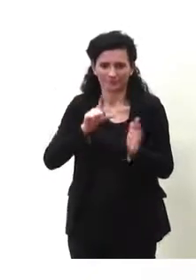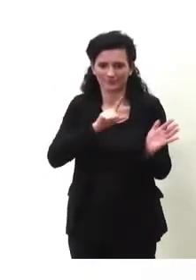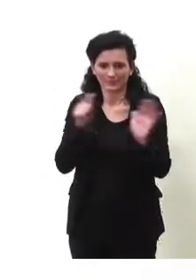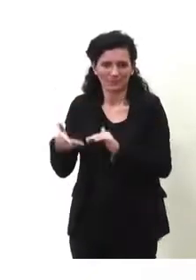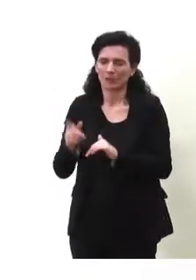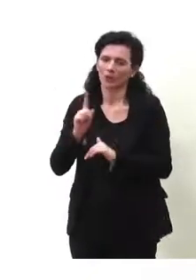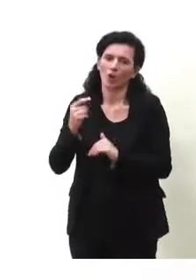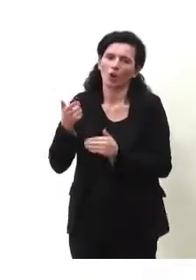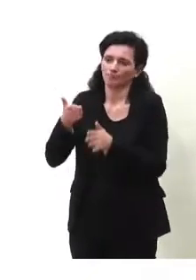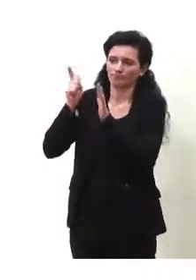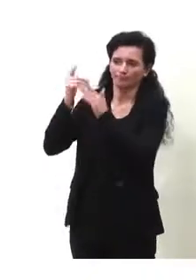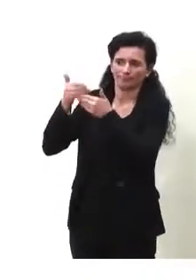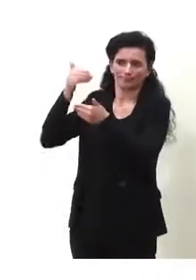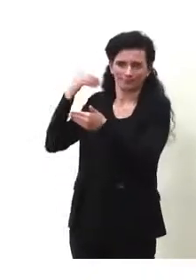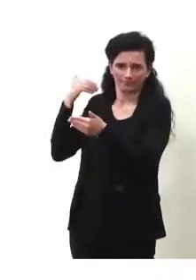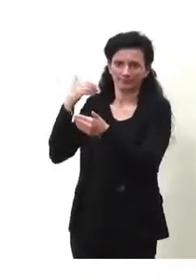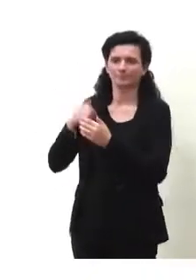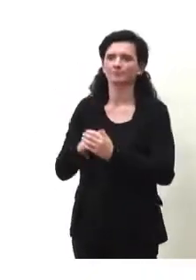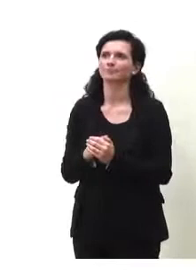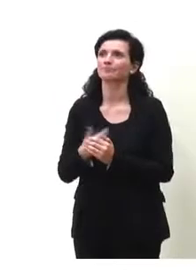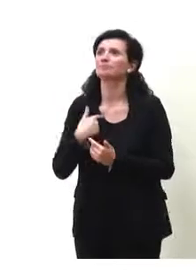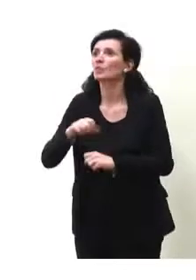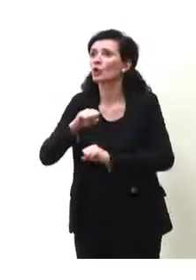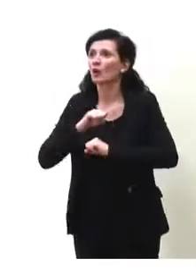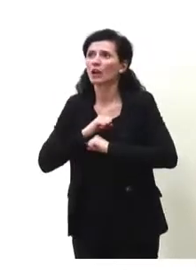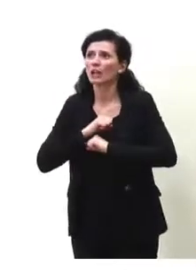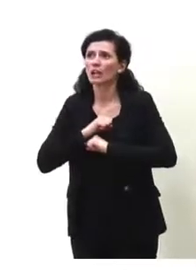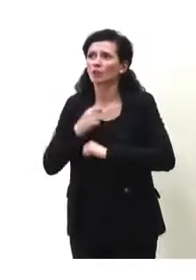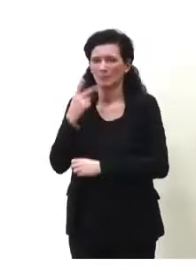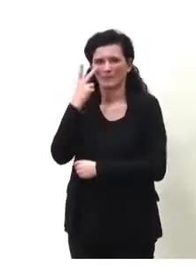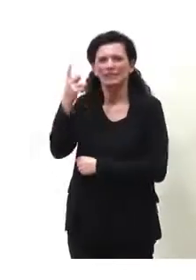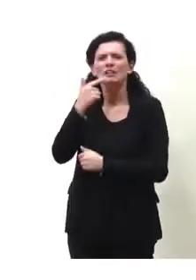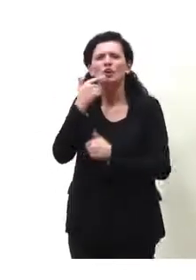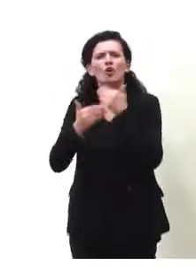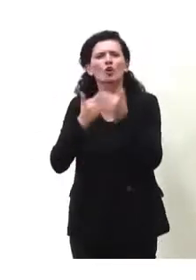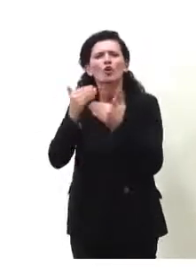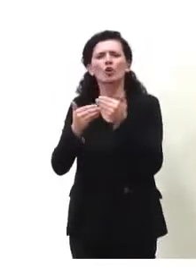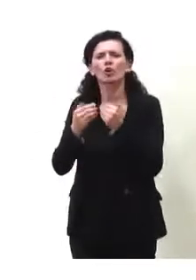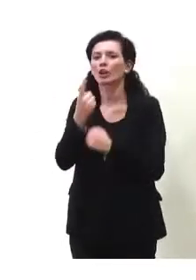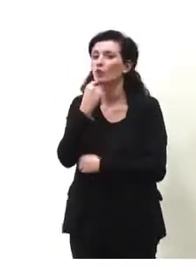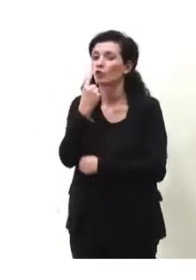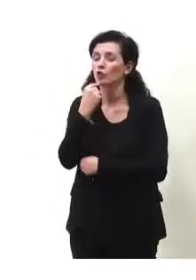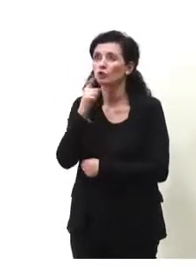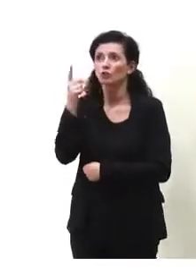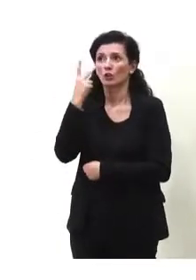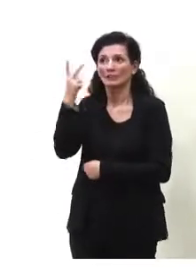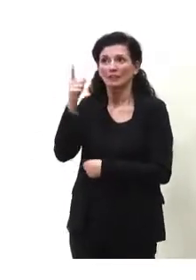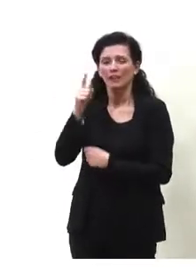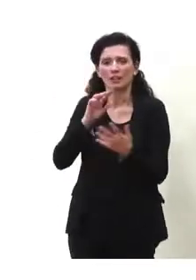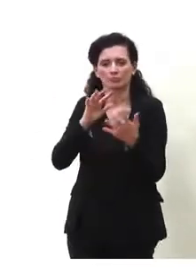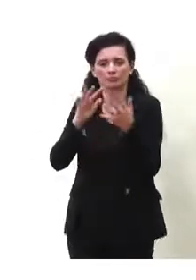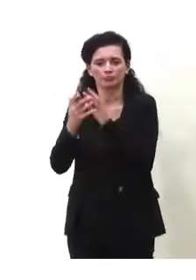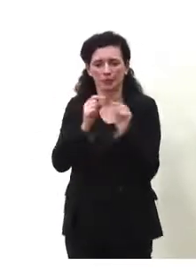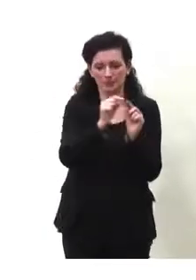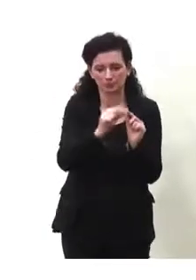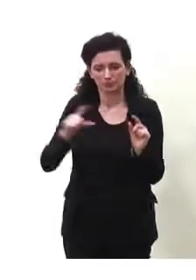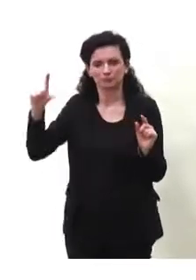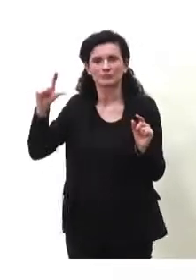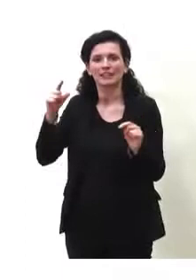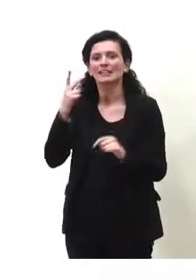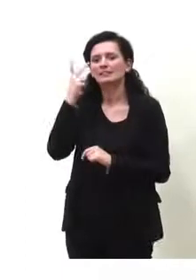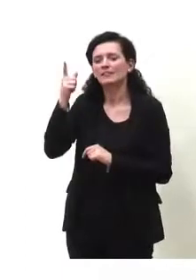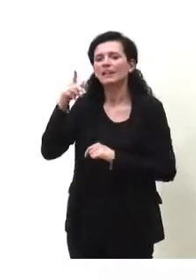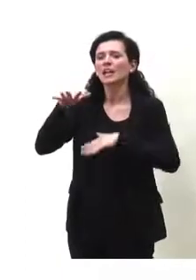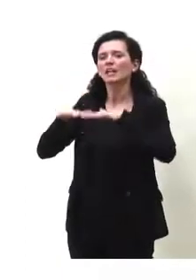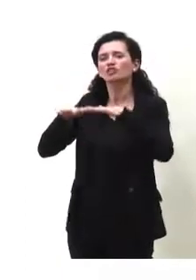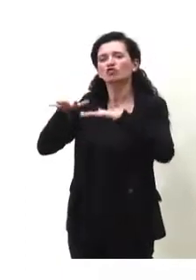Ora io lascio giudicare a voi, a me sembra che le stime, allora in rosso vedete le proiezioni del modello con la sua banda di incertezza che è